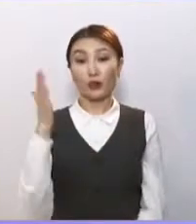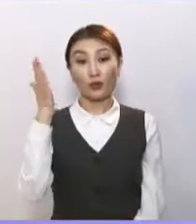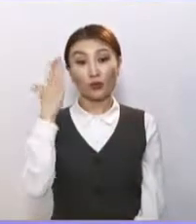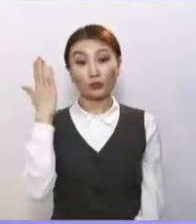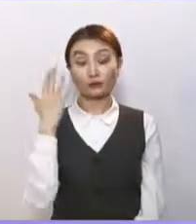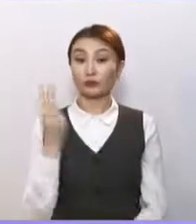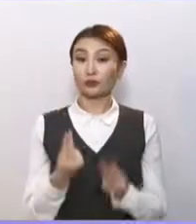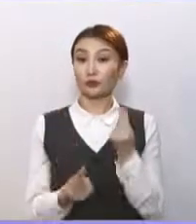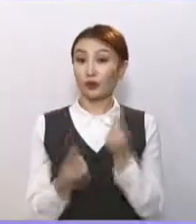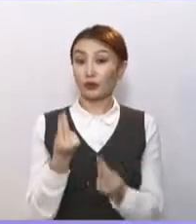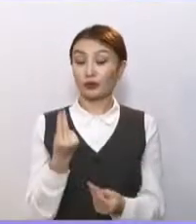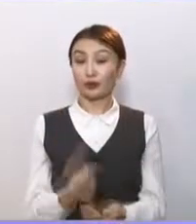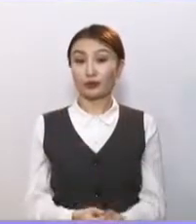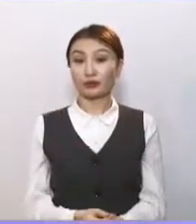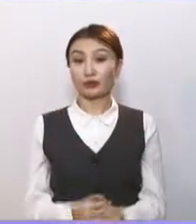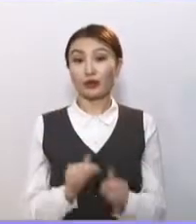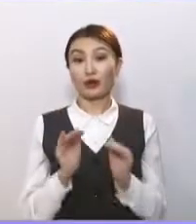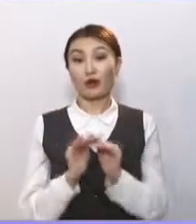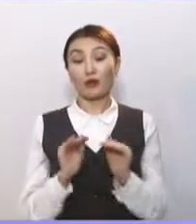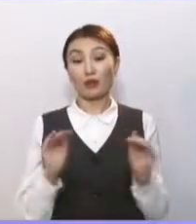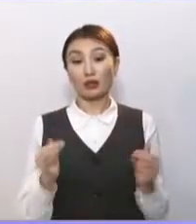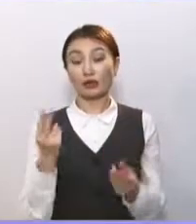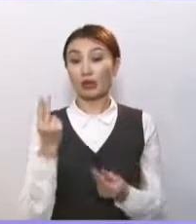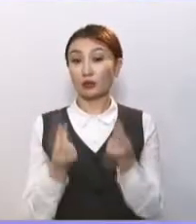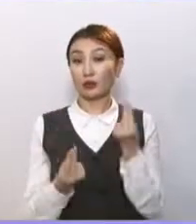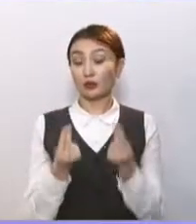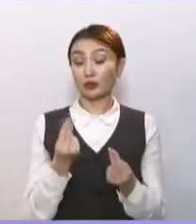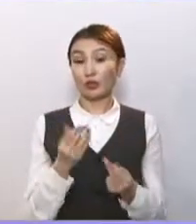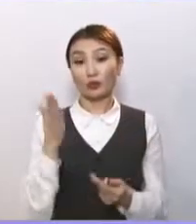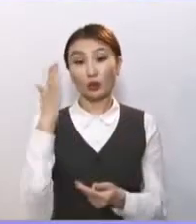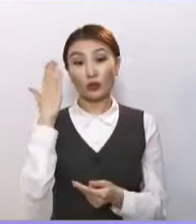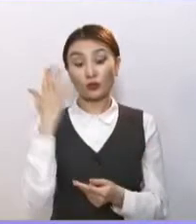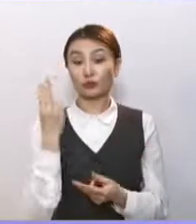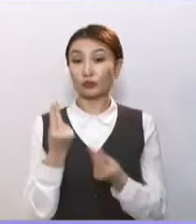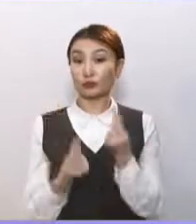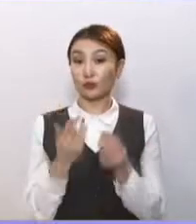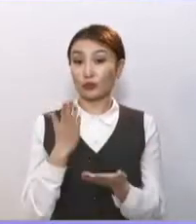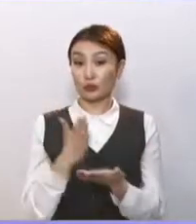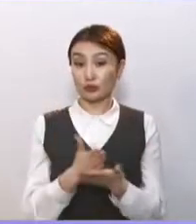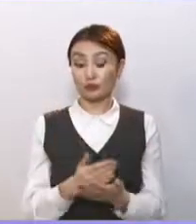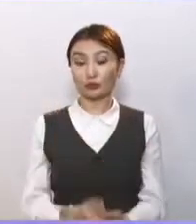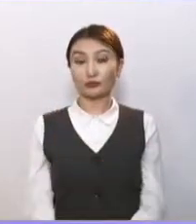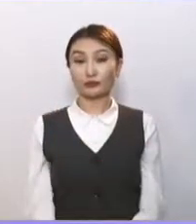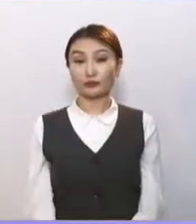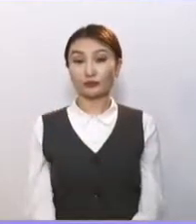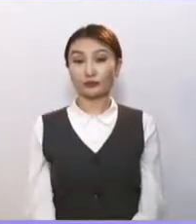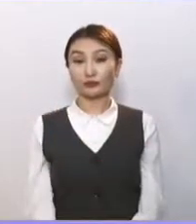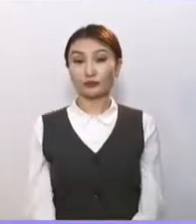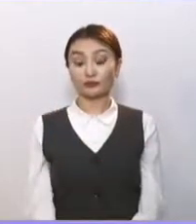Көңүлдүү оюн. Балдар оюндарды көңүлдүү ойношот.